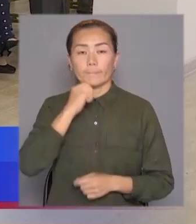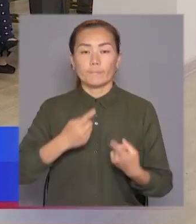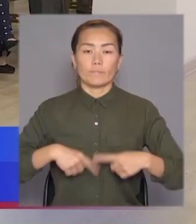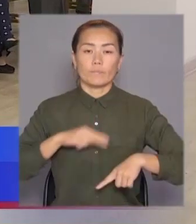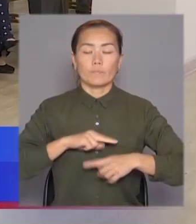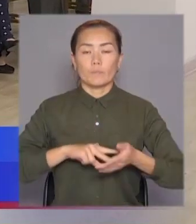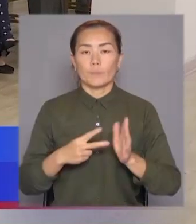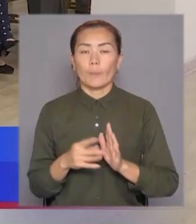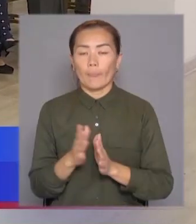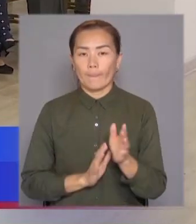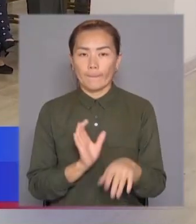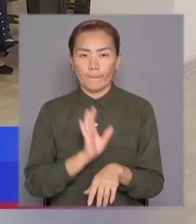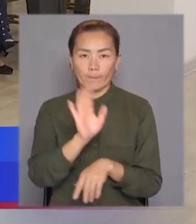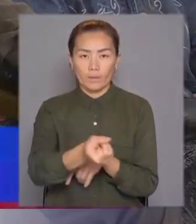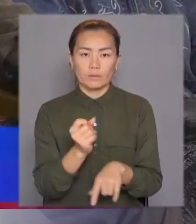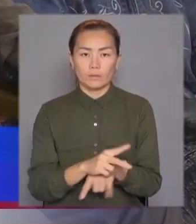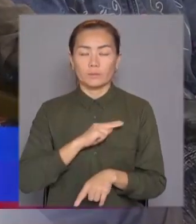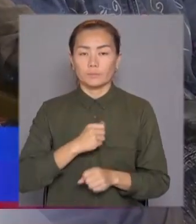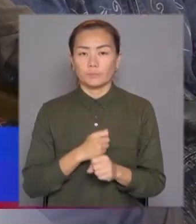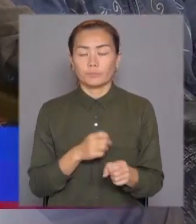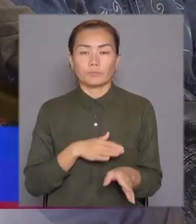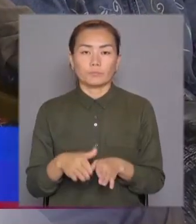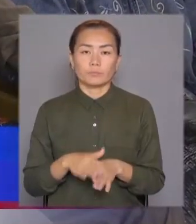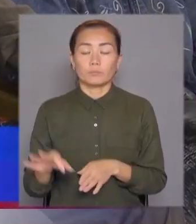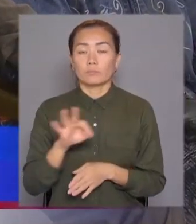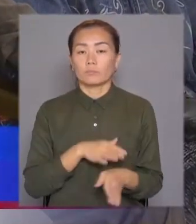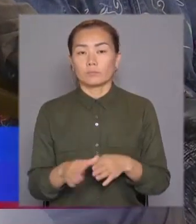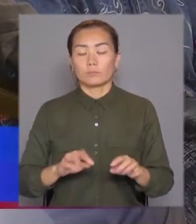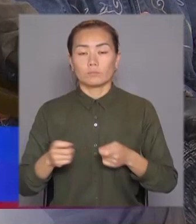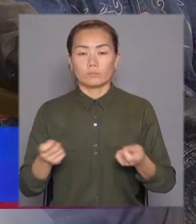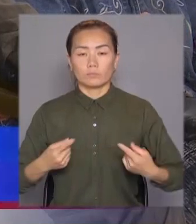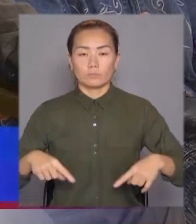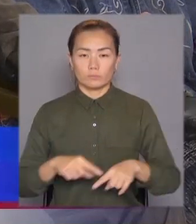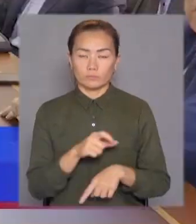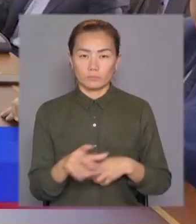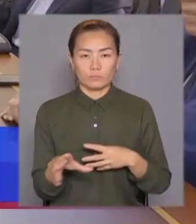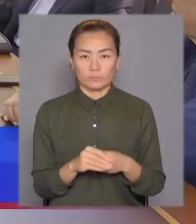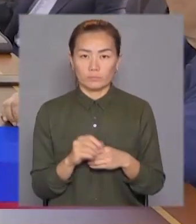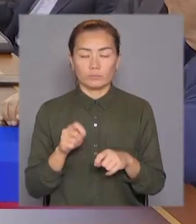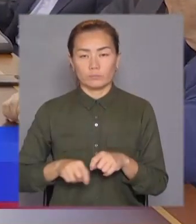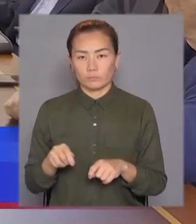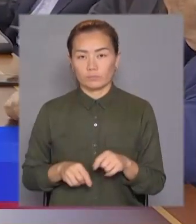Ардагерлердің ендігі жоспары жолдаудағы жүктелген жұмыстардың атқарылуын атқарушы билік органдарымен